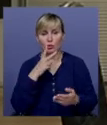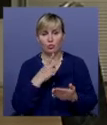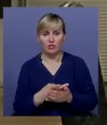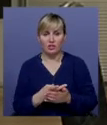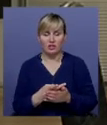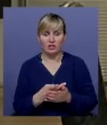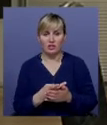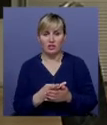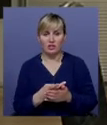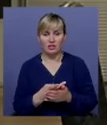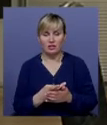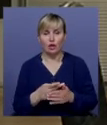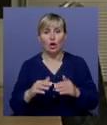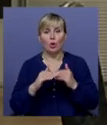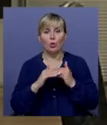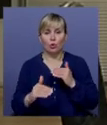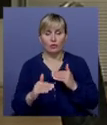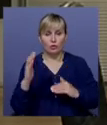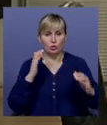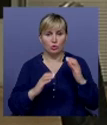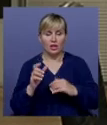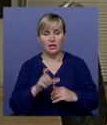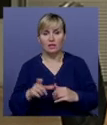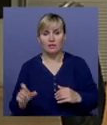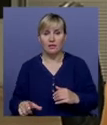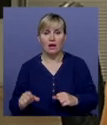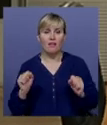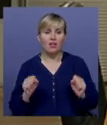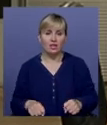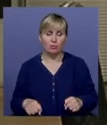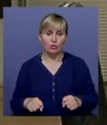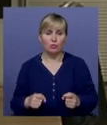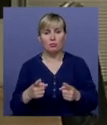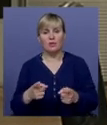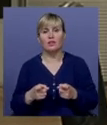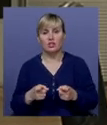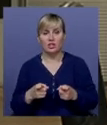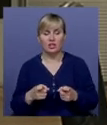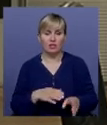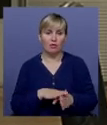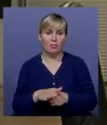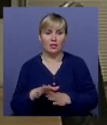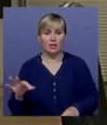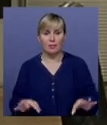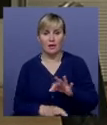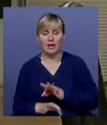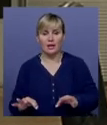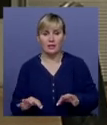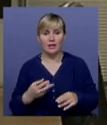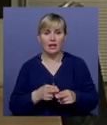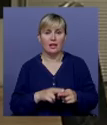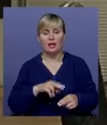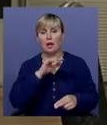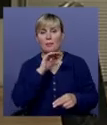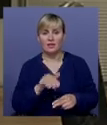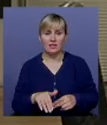увидеть уровень студентов, возможность привлечения к выполнению проектов. То есть это